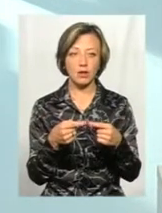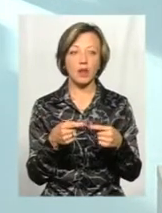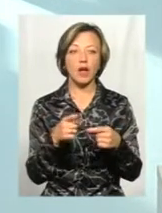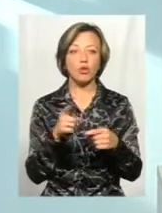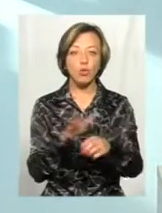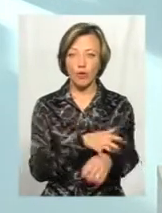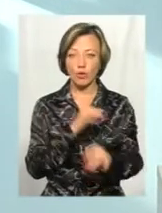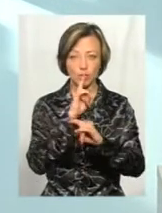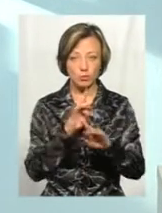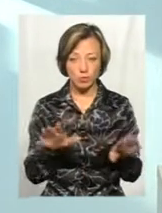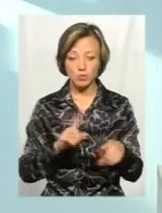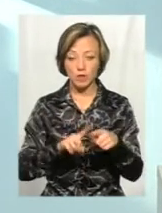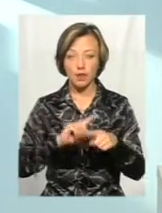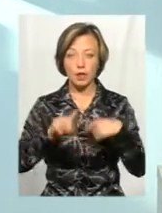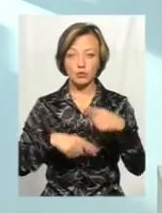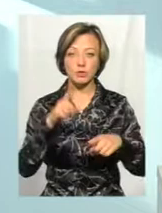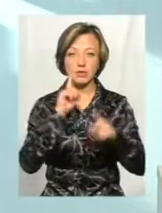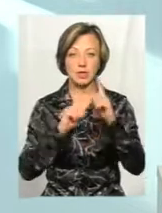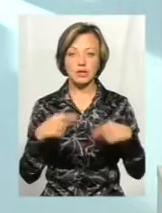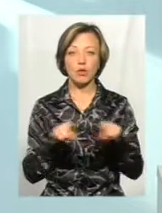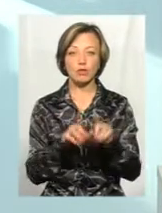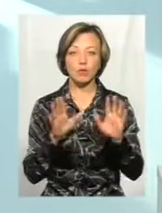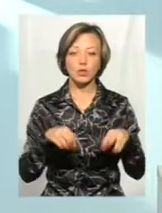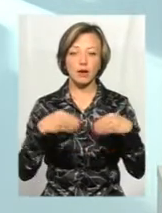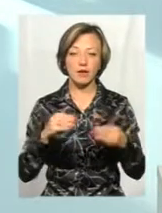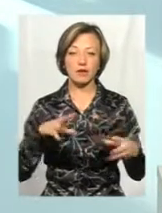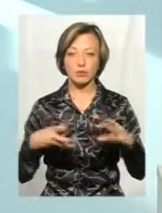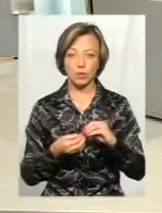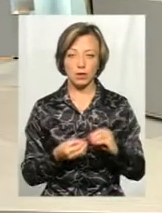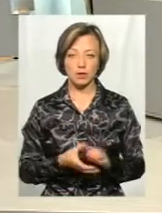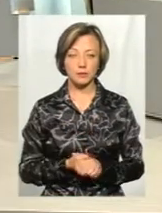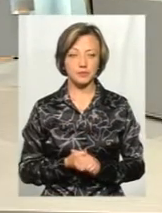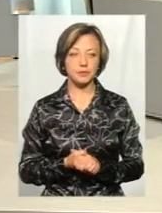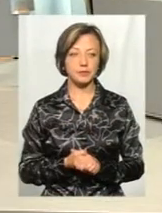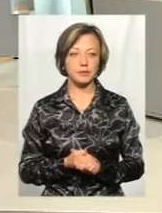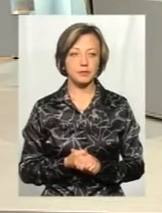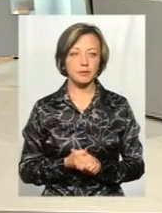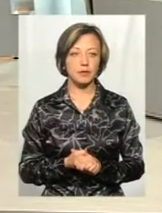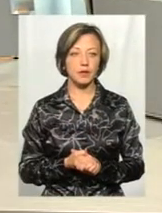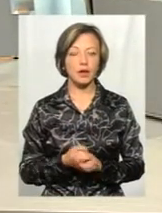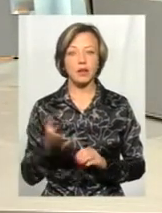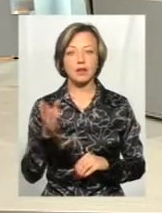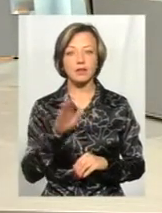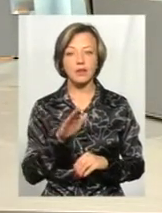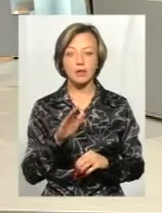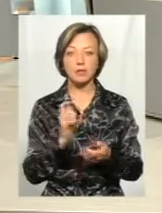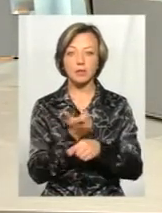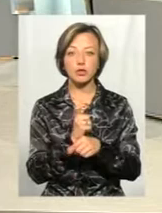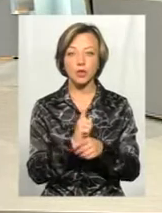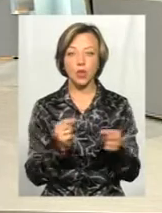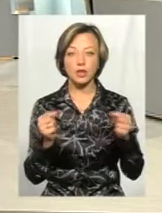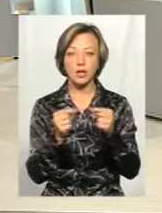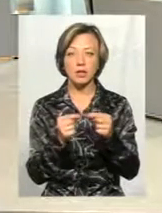себе очікувати, і наступні засідання також будуть давати конкретні результати. Дякую, пане Андрій. Давайте більш